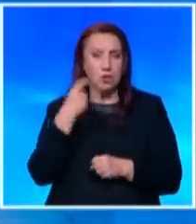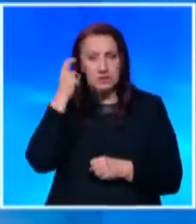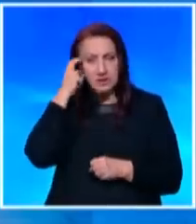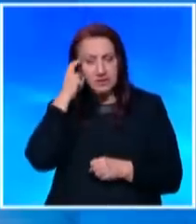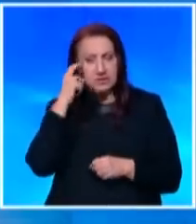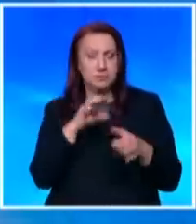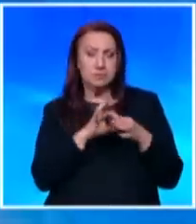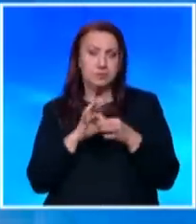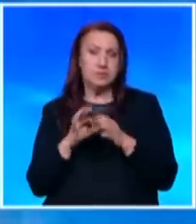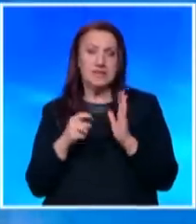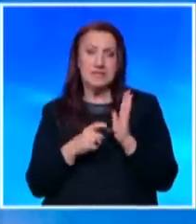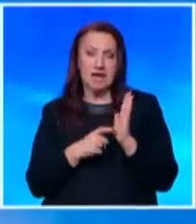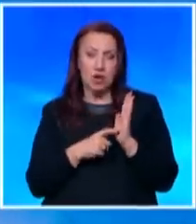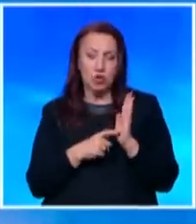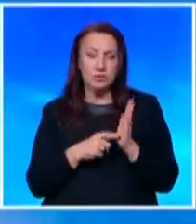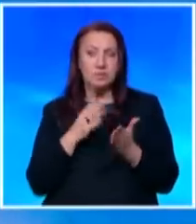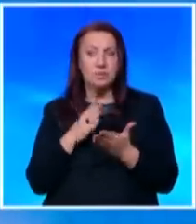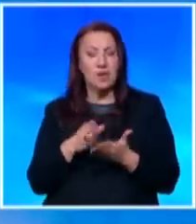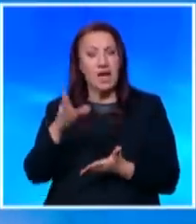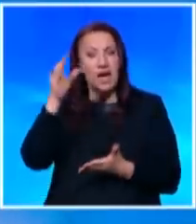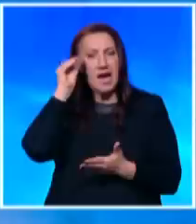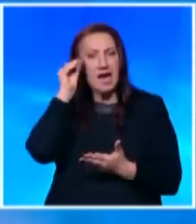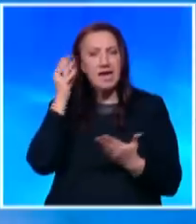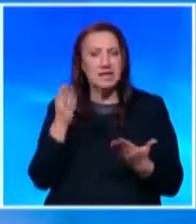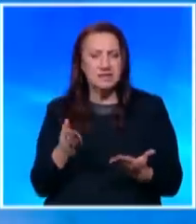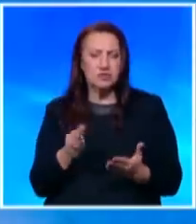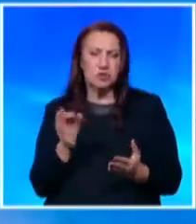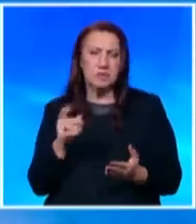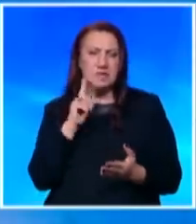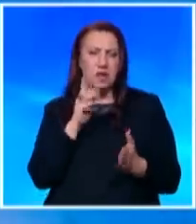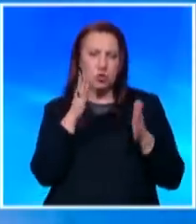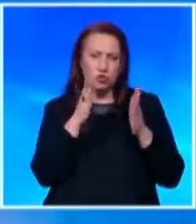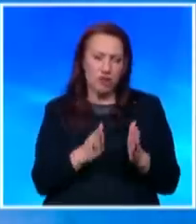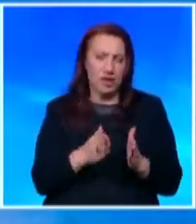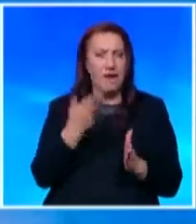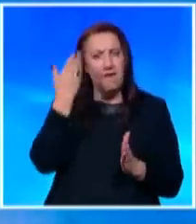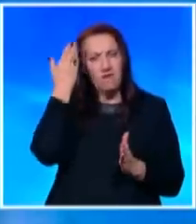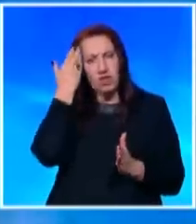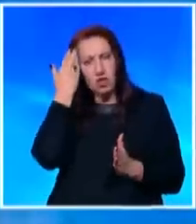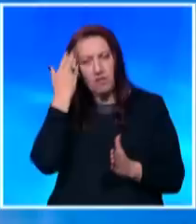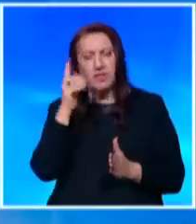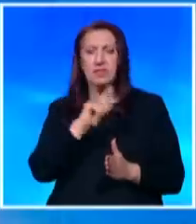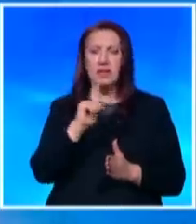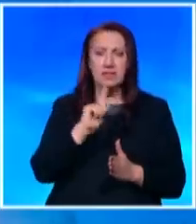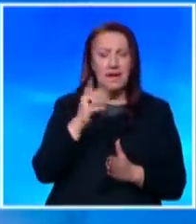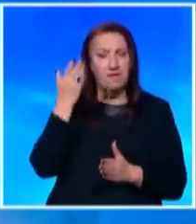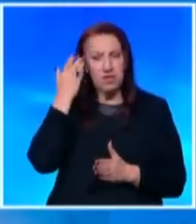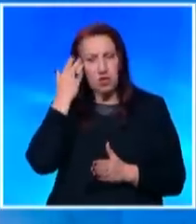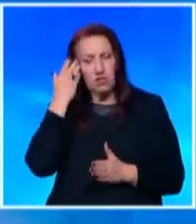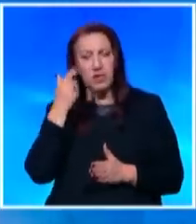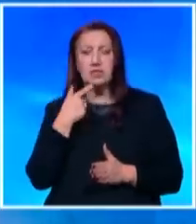са стигнали до някакъв извод по отношение на дадено лице, дали е виновно или не, са повдигали обвинения, искали си